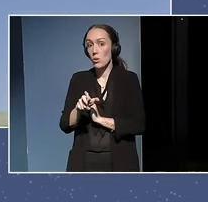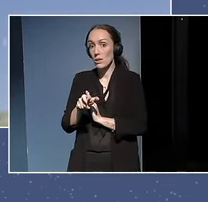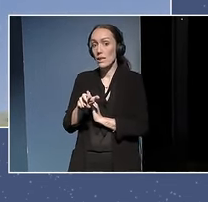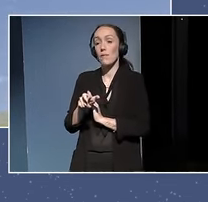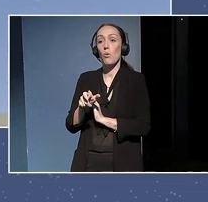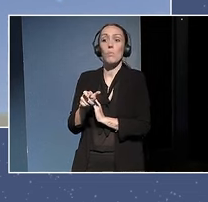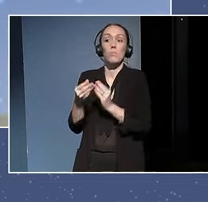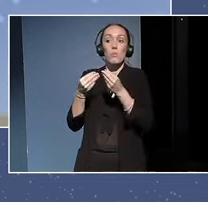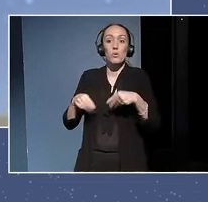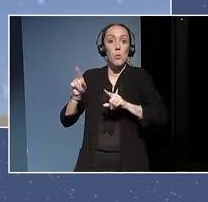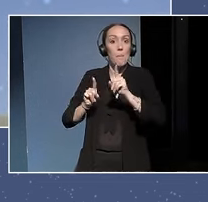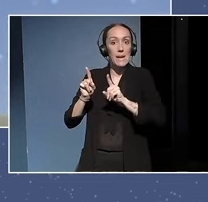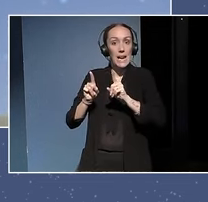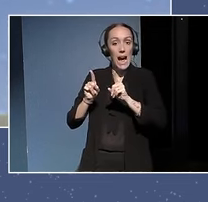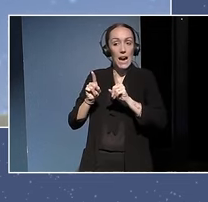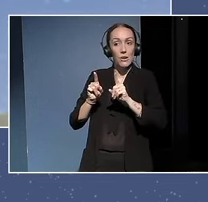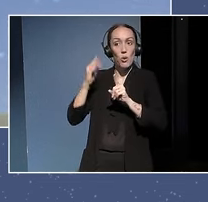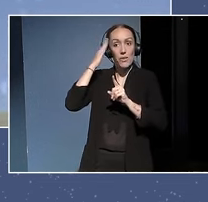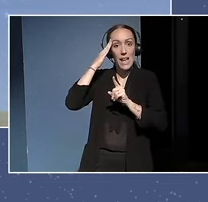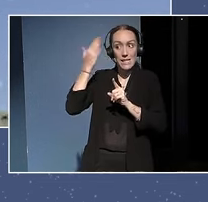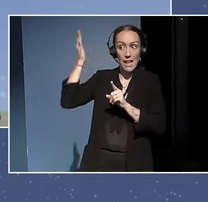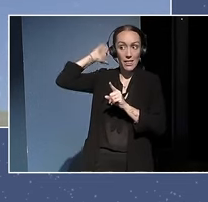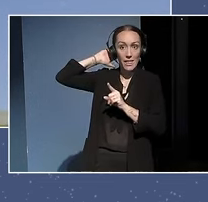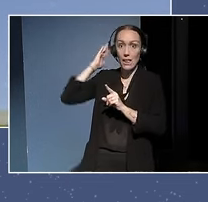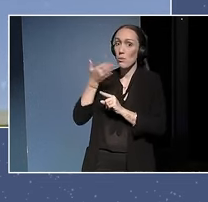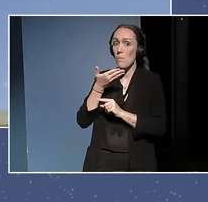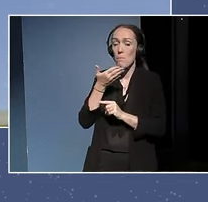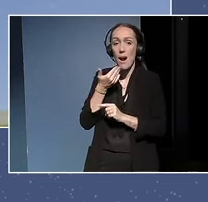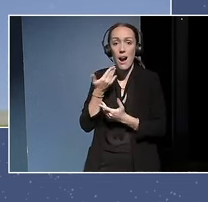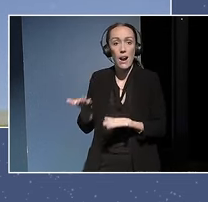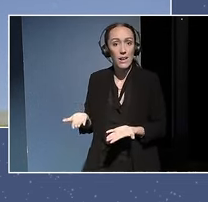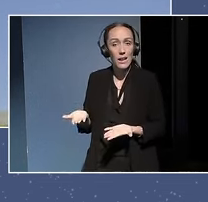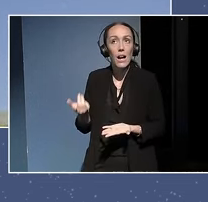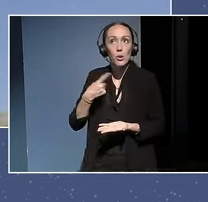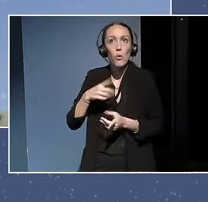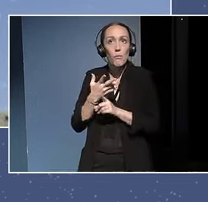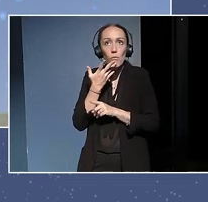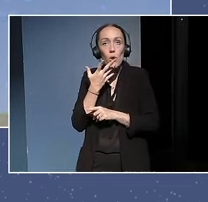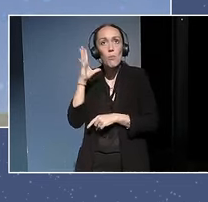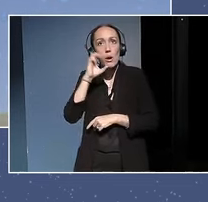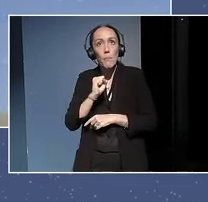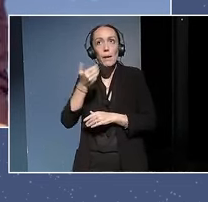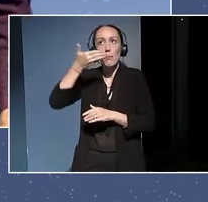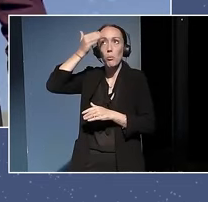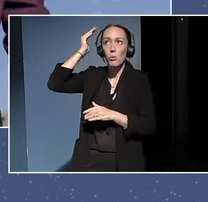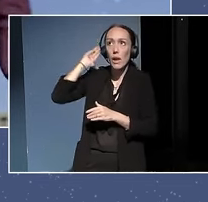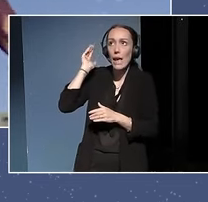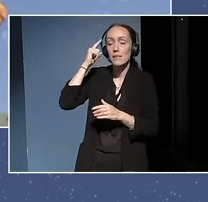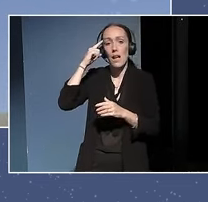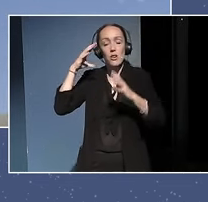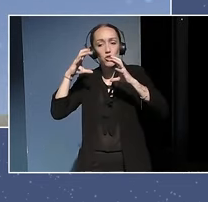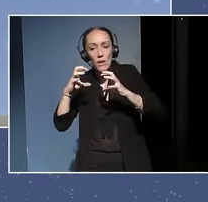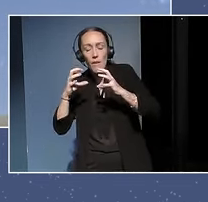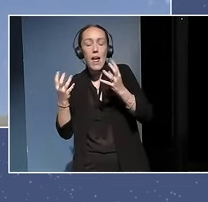bisogno di confronti per capire comera fatto il la cavità cranica lo spazio del cervello